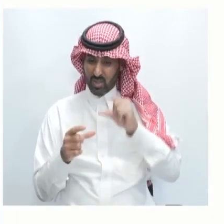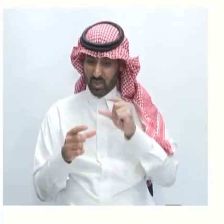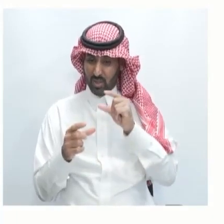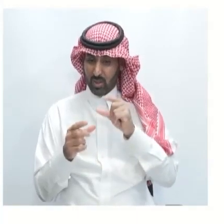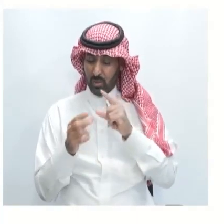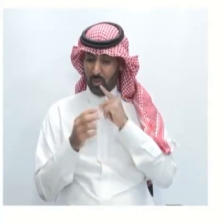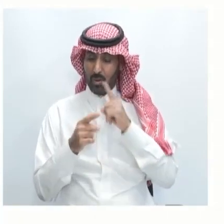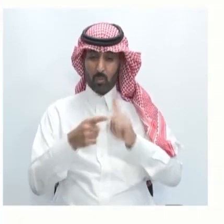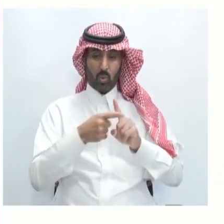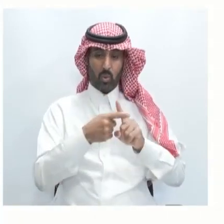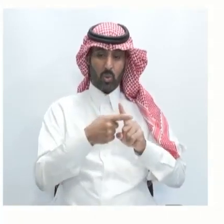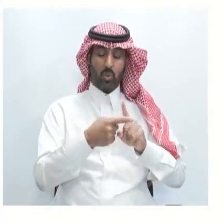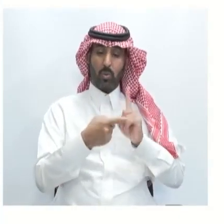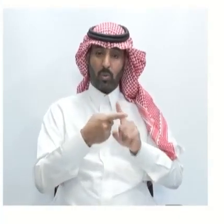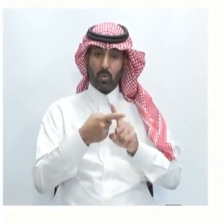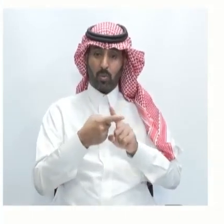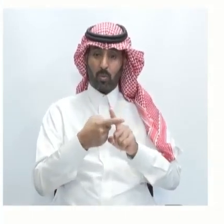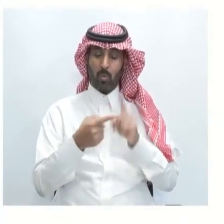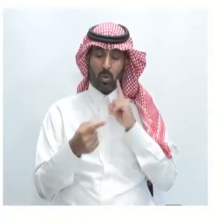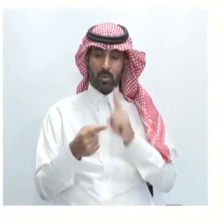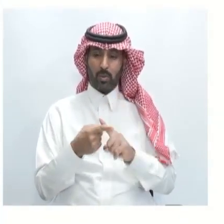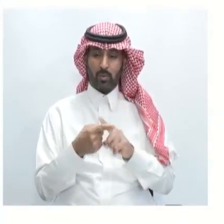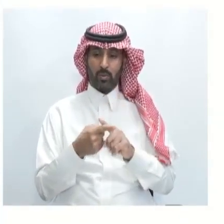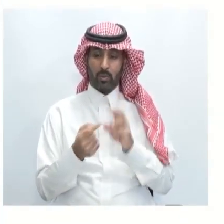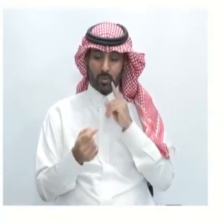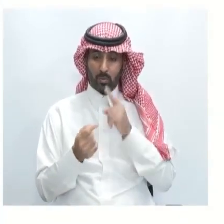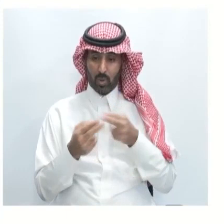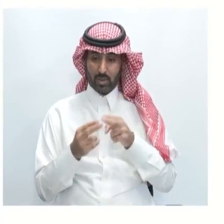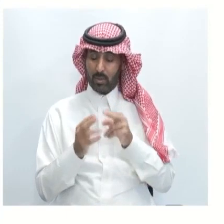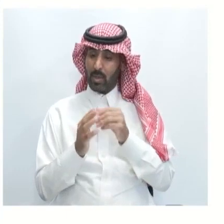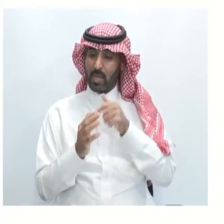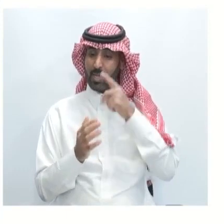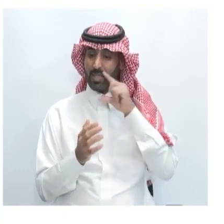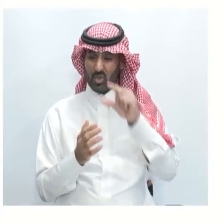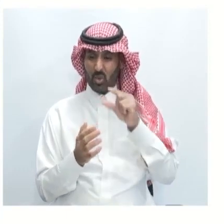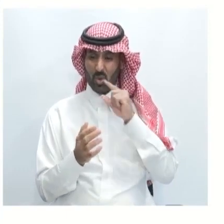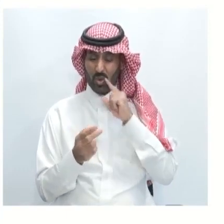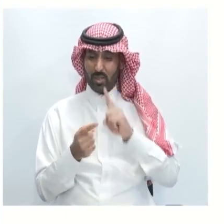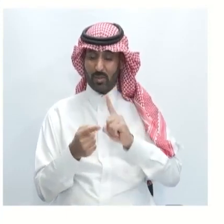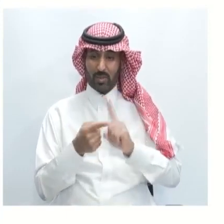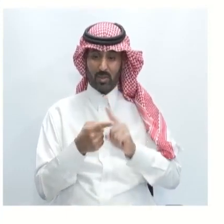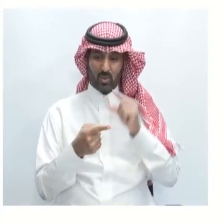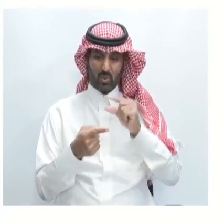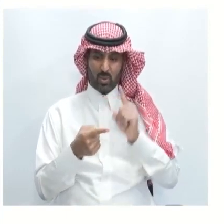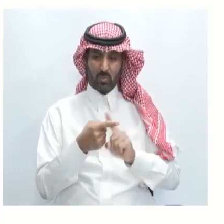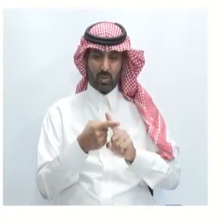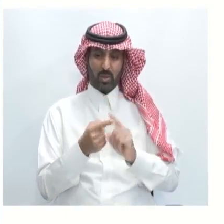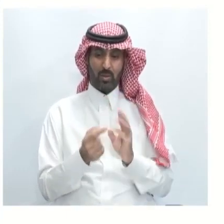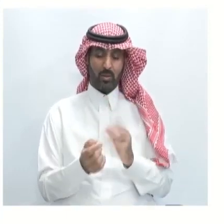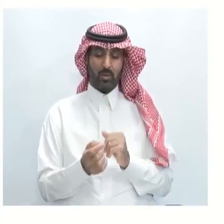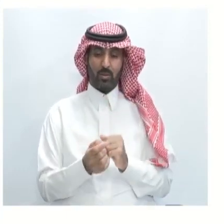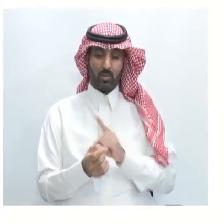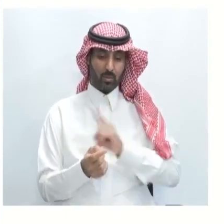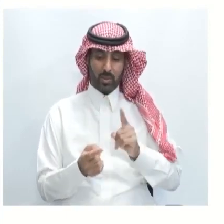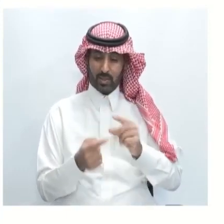موجبه ان تكون المقدمه الصغرى موجبه وليست سالبه ان تكون المقدمه الصغرى موجبه